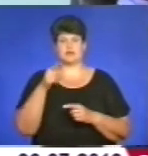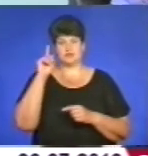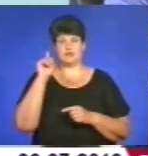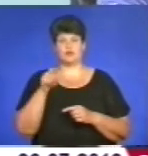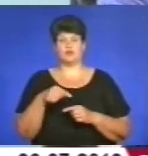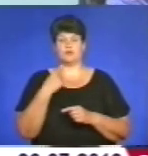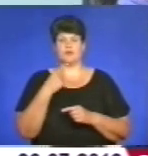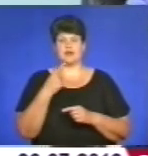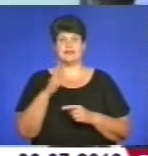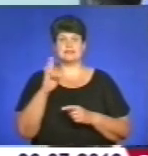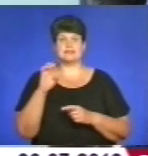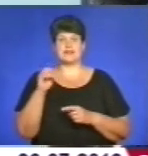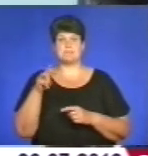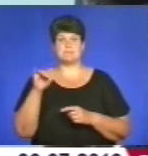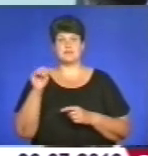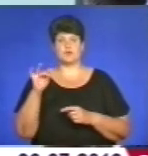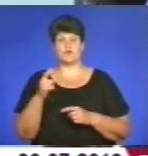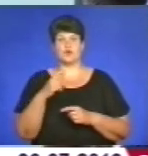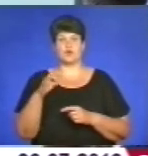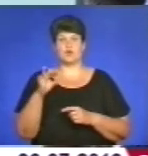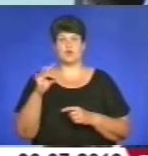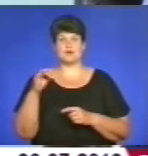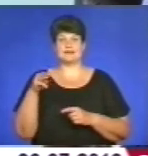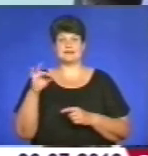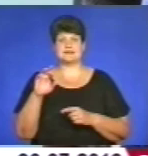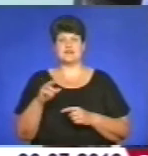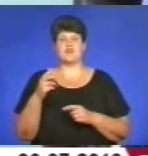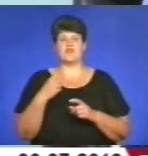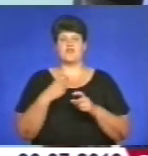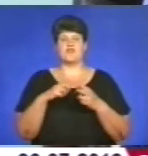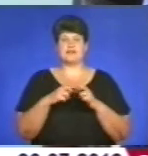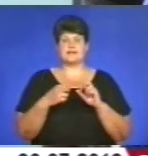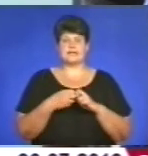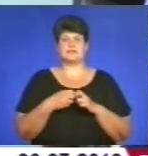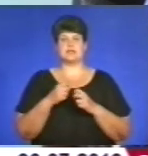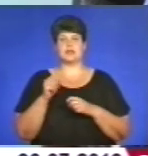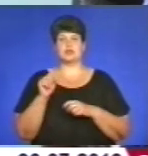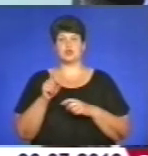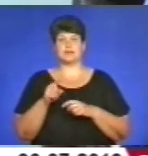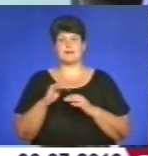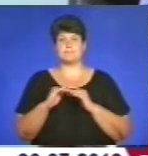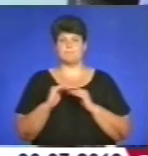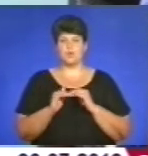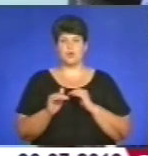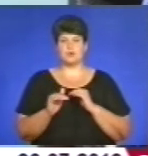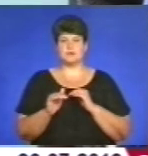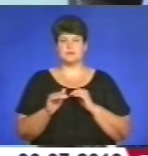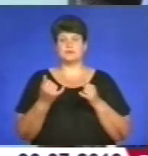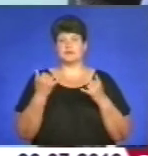виробників, як Неміров, Хортиця, Франківська та Золоте Поле. Ну, один із фігурантів сам